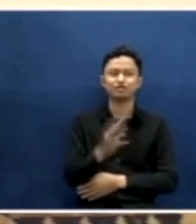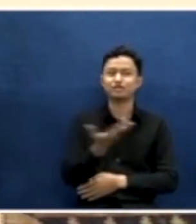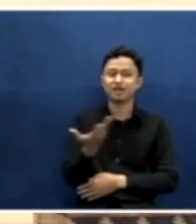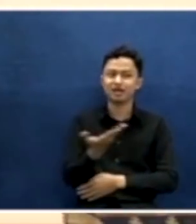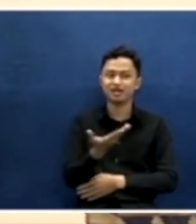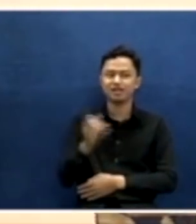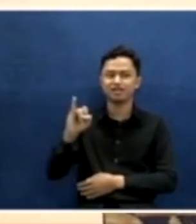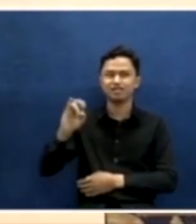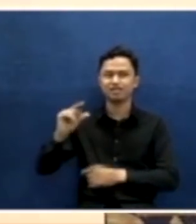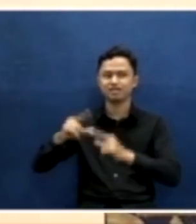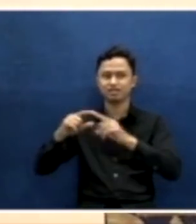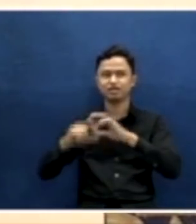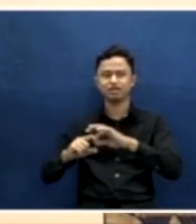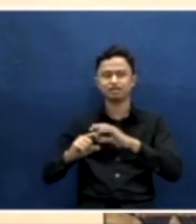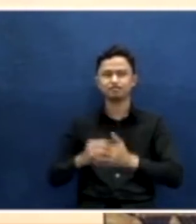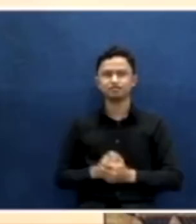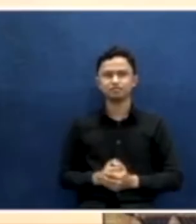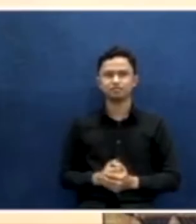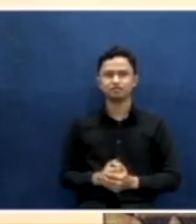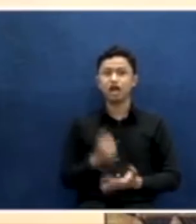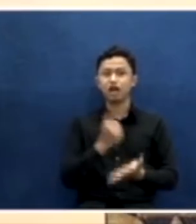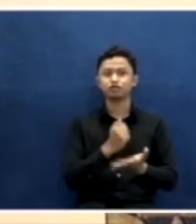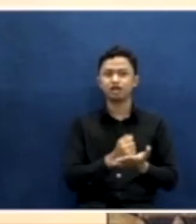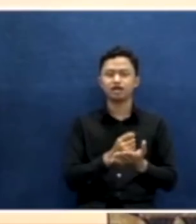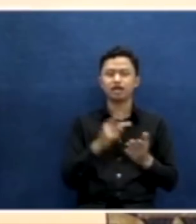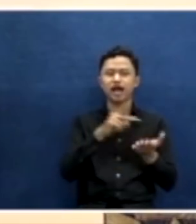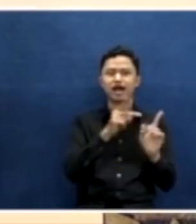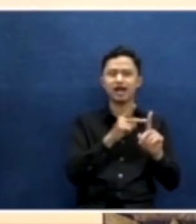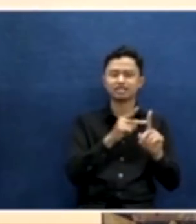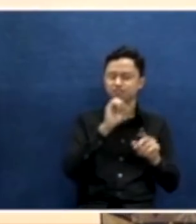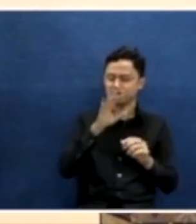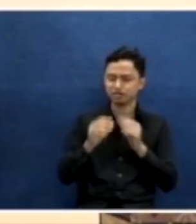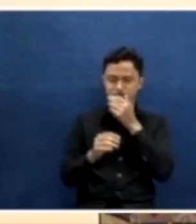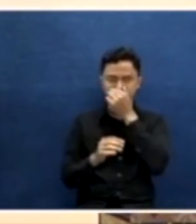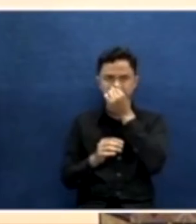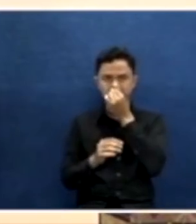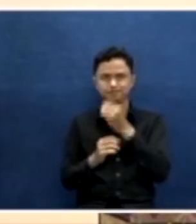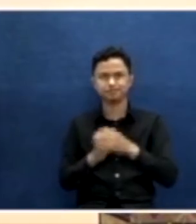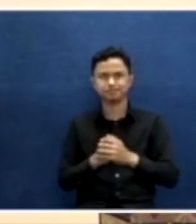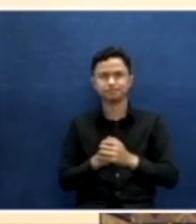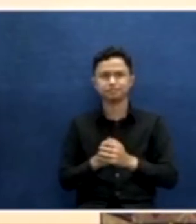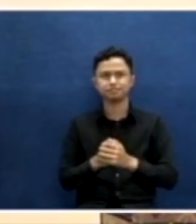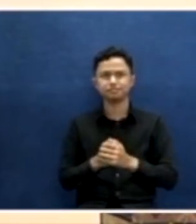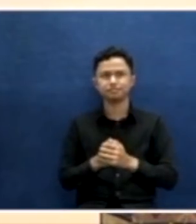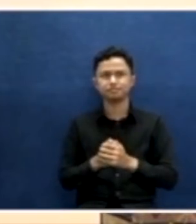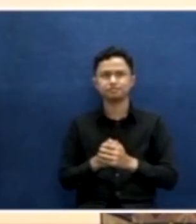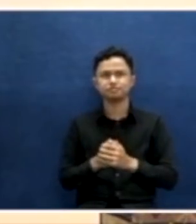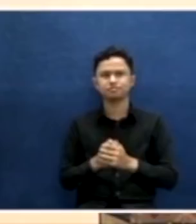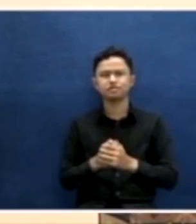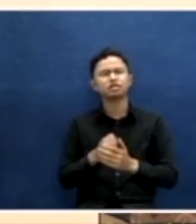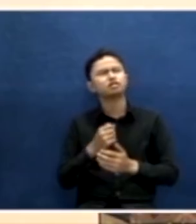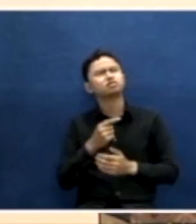Irak pemimpin yang dipilih oleh hajjaj BIN Yusuf sempet kuatir dan berkata Hai nanti jangan-jangan saya dapat